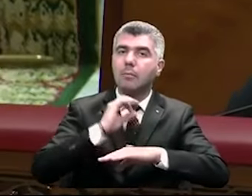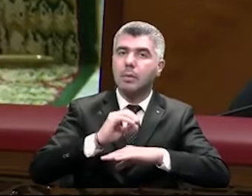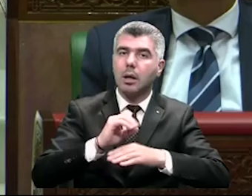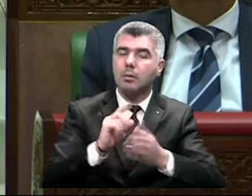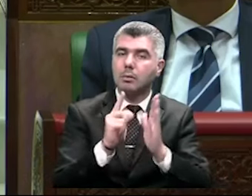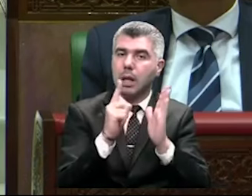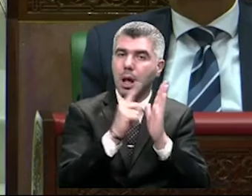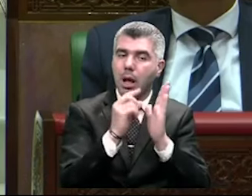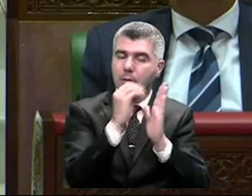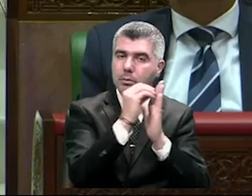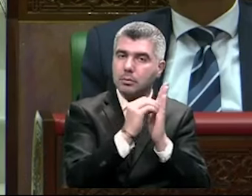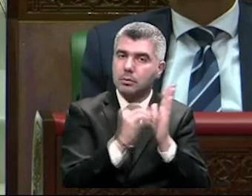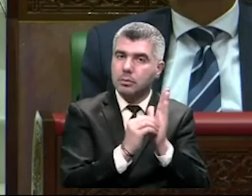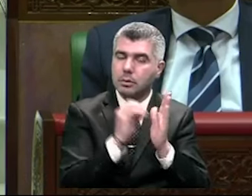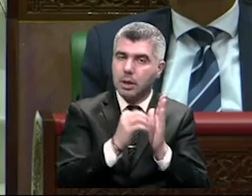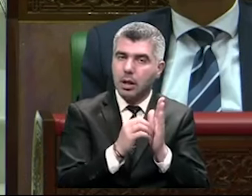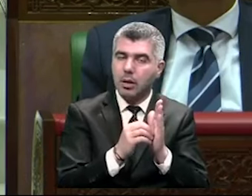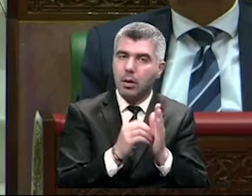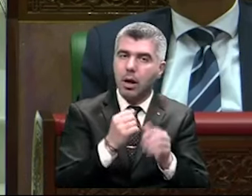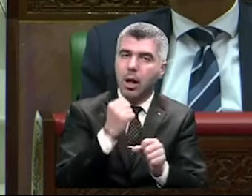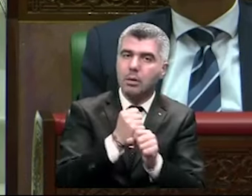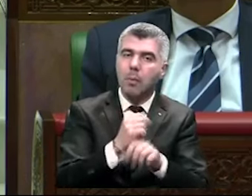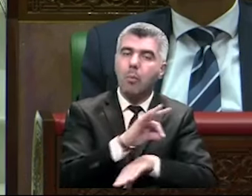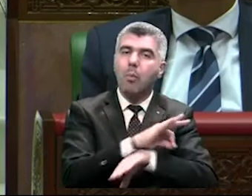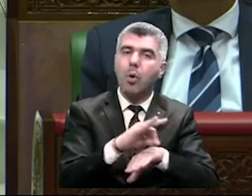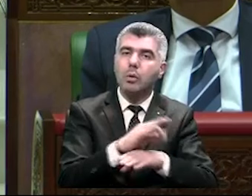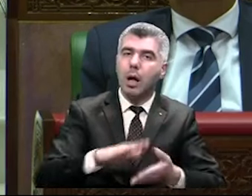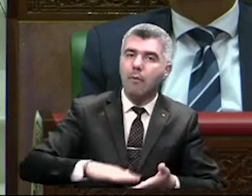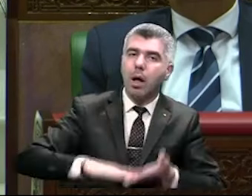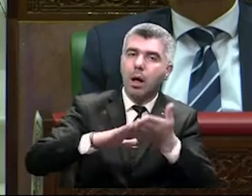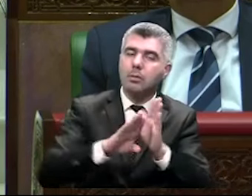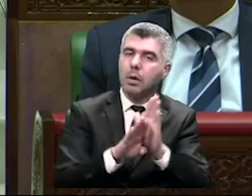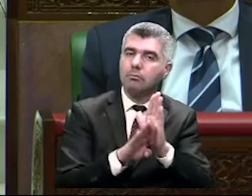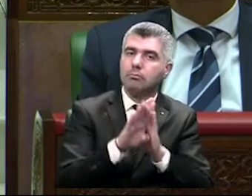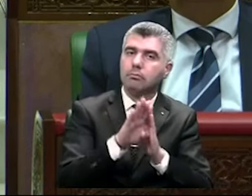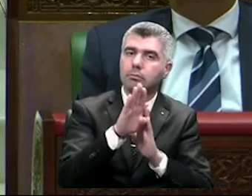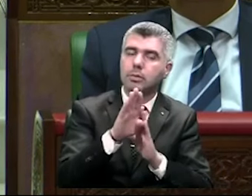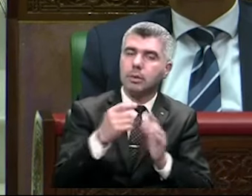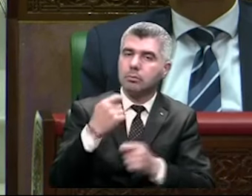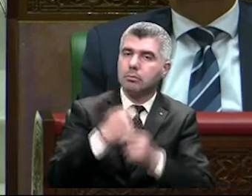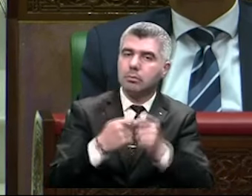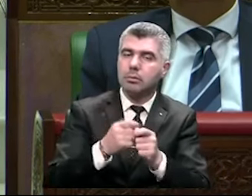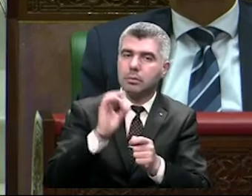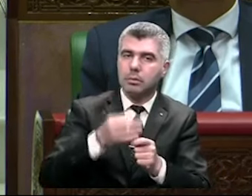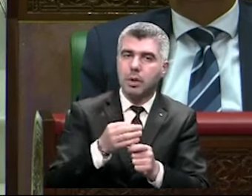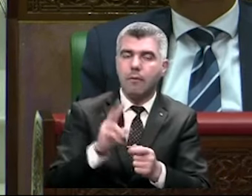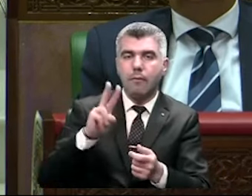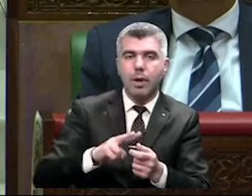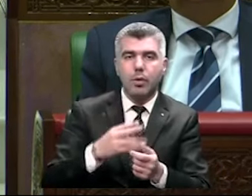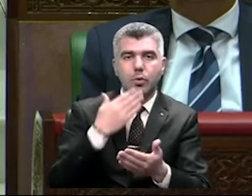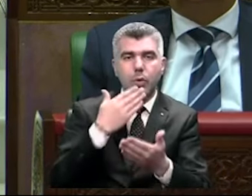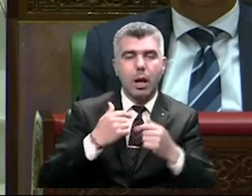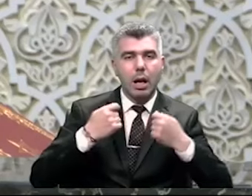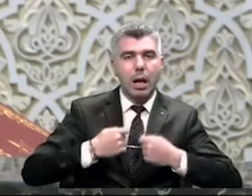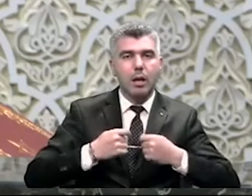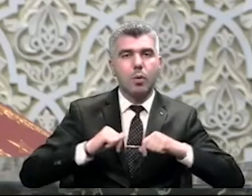و انصافهم ف العمال هم الرافعه الاساسيه لاقلاع اقتصادي حقيقي وشكرا السيد الوزير شكرا